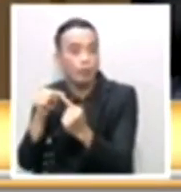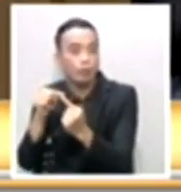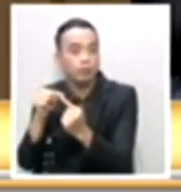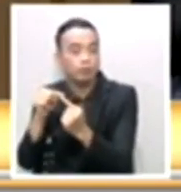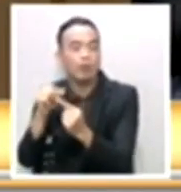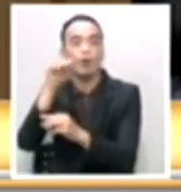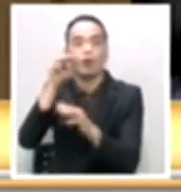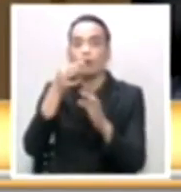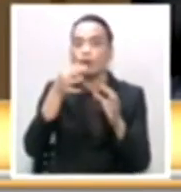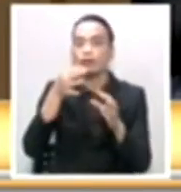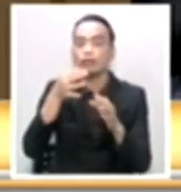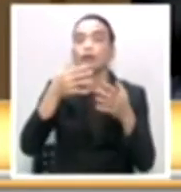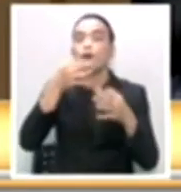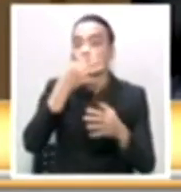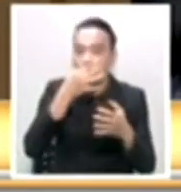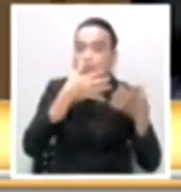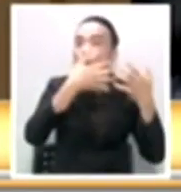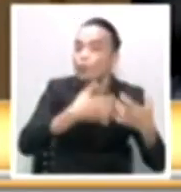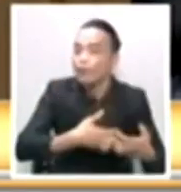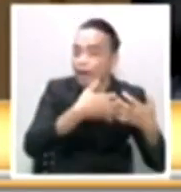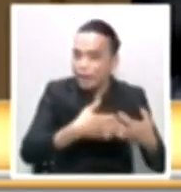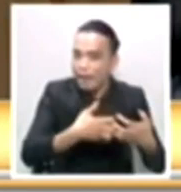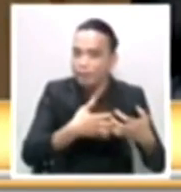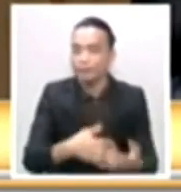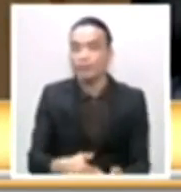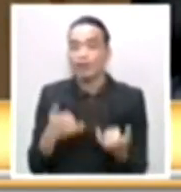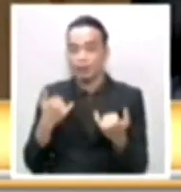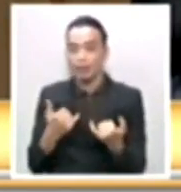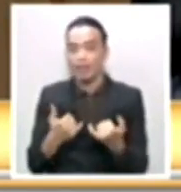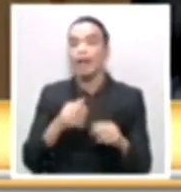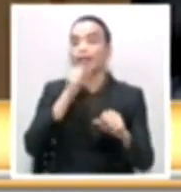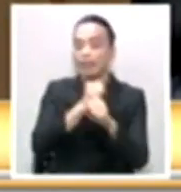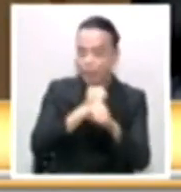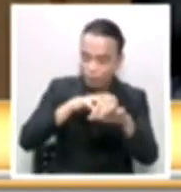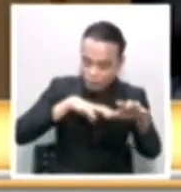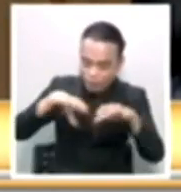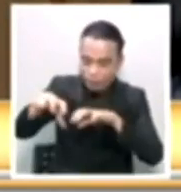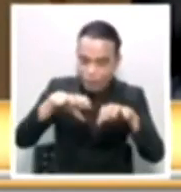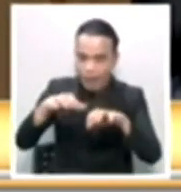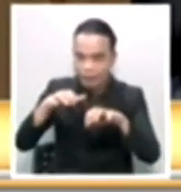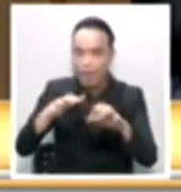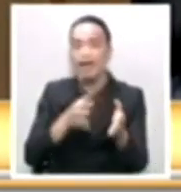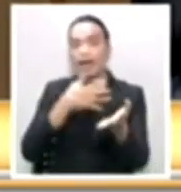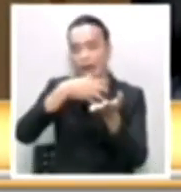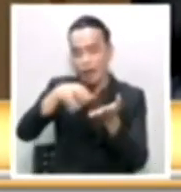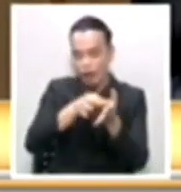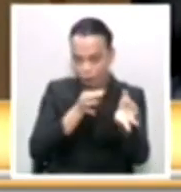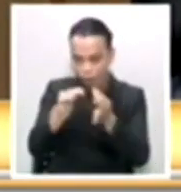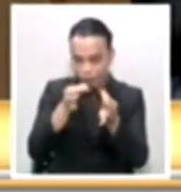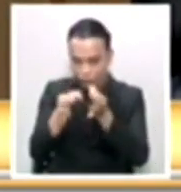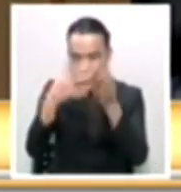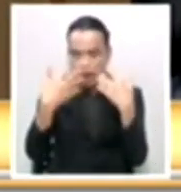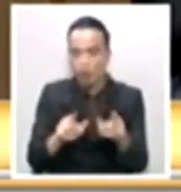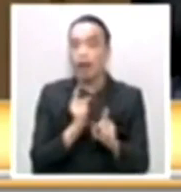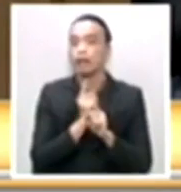ด้านอุตสาหกรรมนะครับในการดำเนินการนั้นเป็นไปตามที่ผมได้เรียนให้ทราบแล้วก็คือว่าเราทำตามหลักกฎหมายทุกอย่